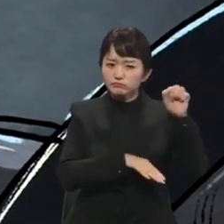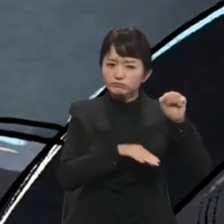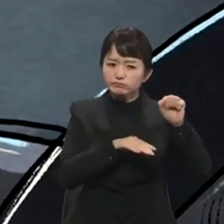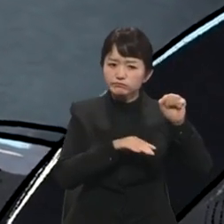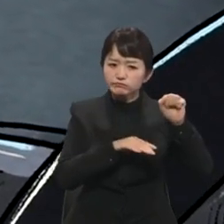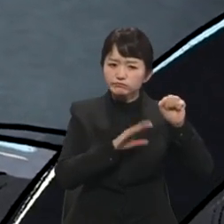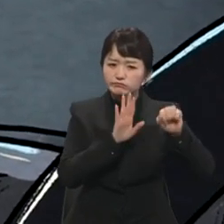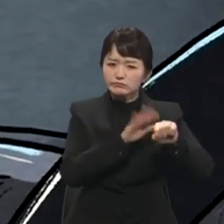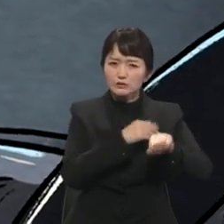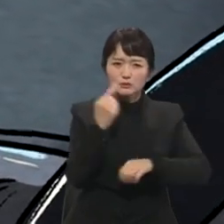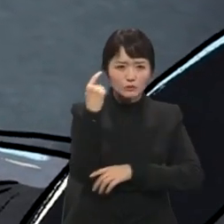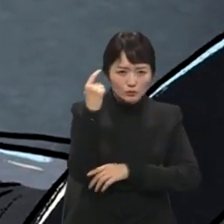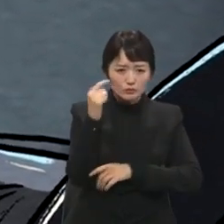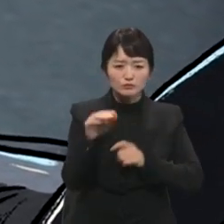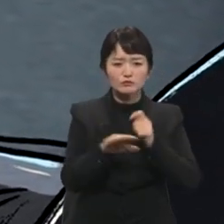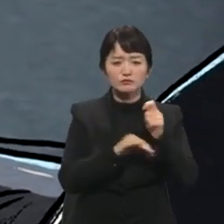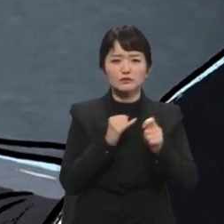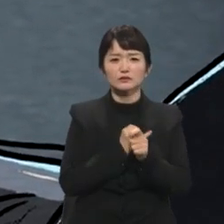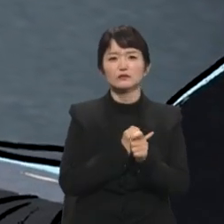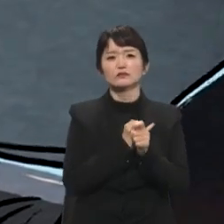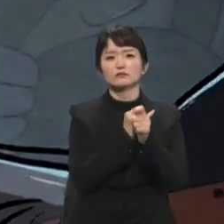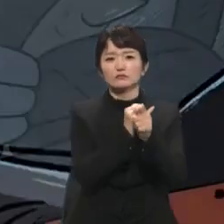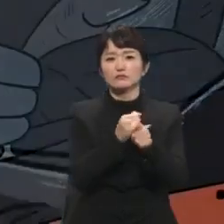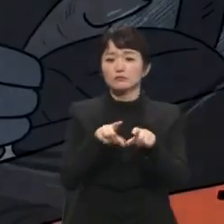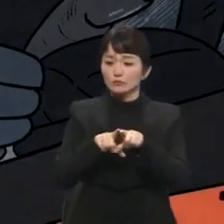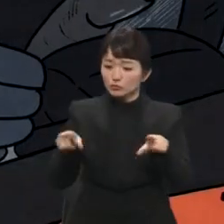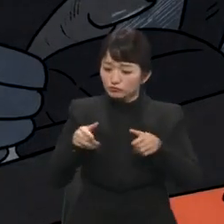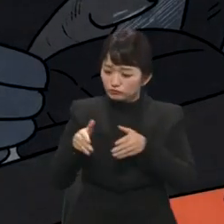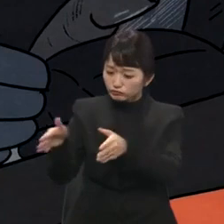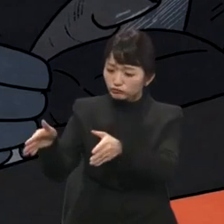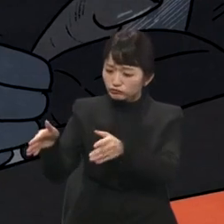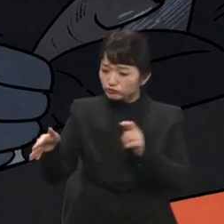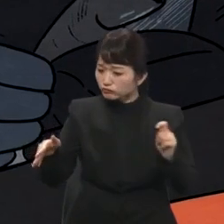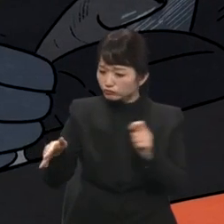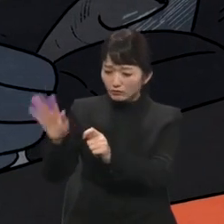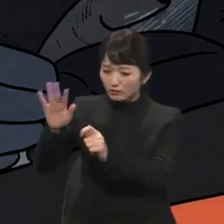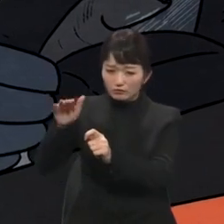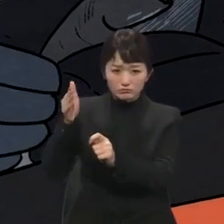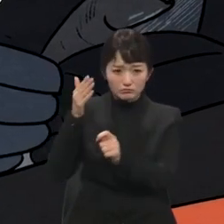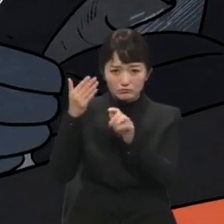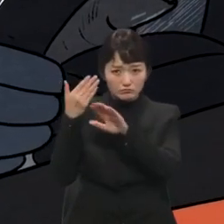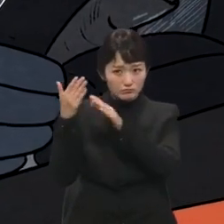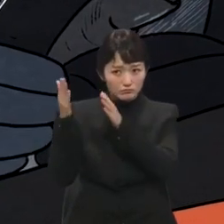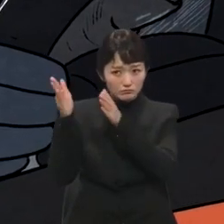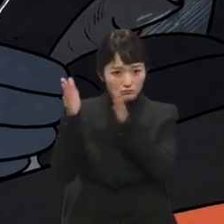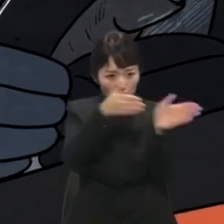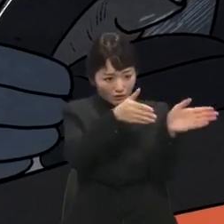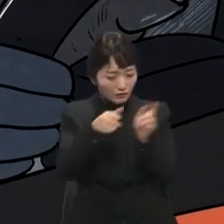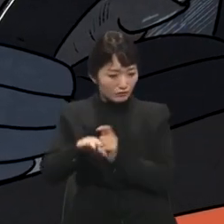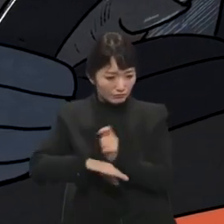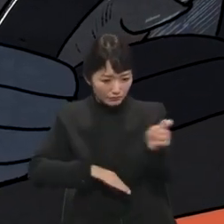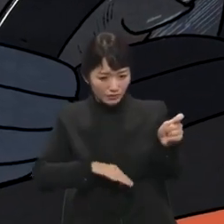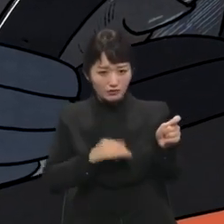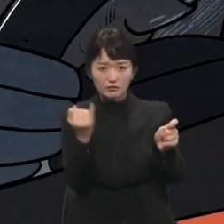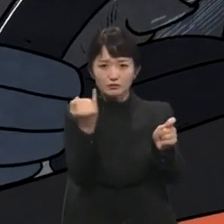그래서 택시는 출발을 했고 평소 가던 길로 가지 않고 다른 길로 막 가니까 여대생이